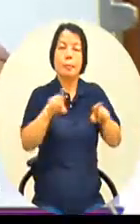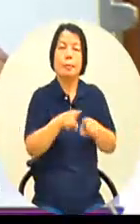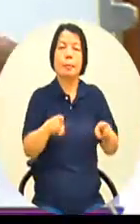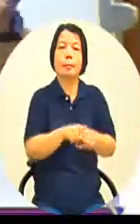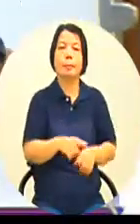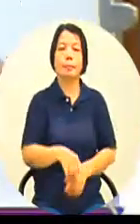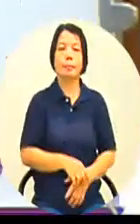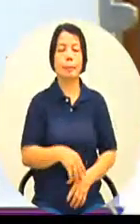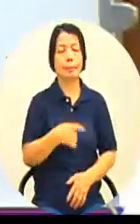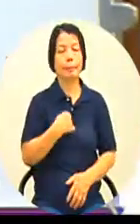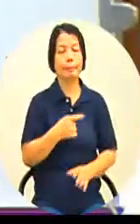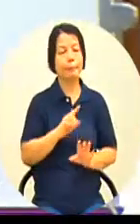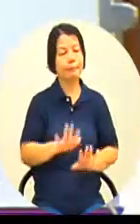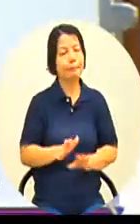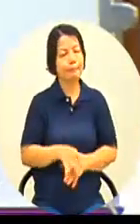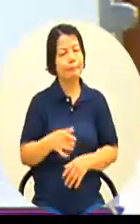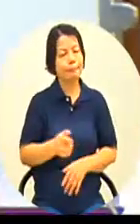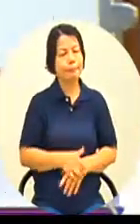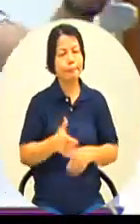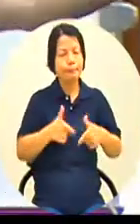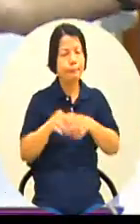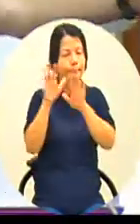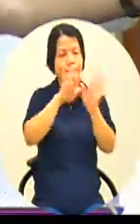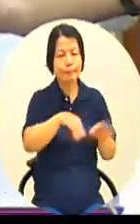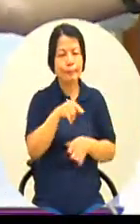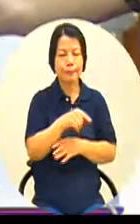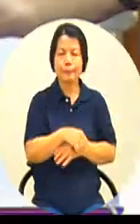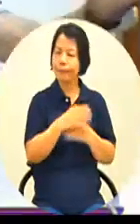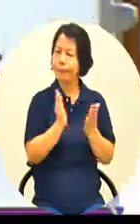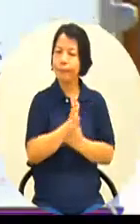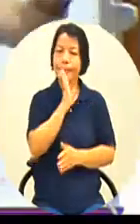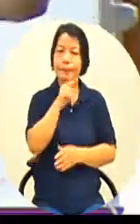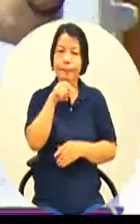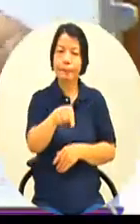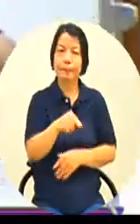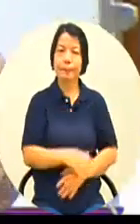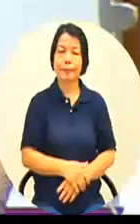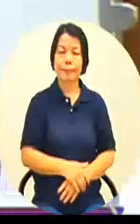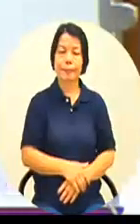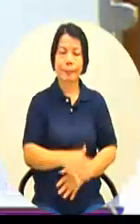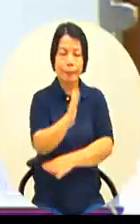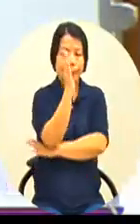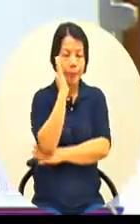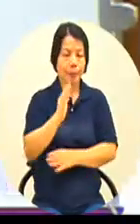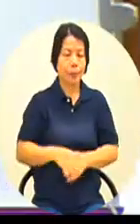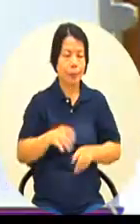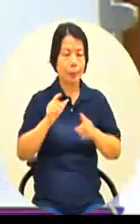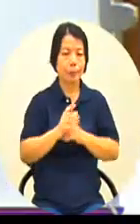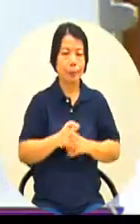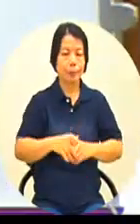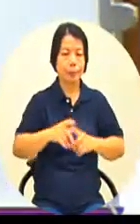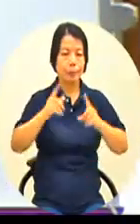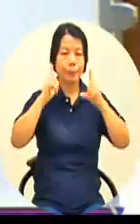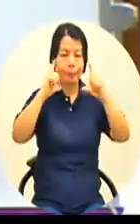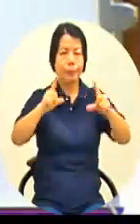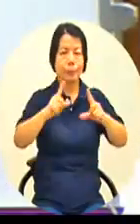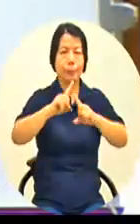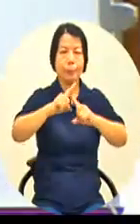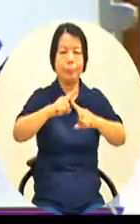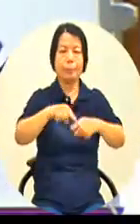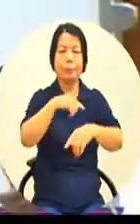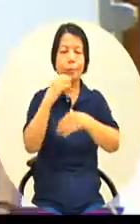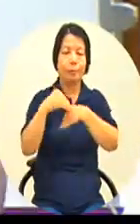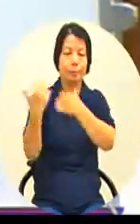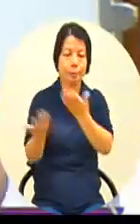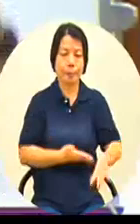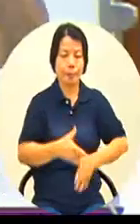佗的心理拢头安尼啦。啊，咱的政府机构出去去该欢迎，去该翕一下相。可以吗？